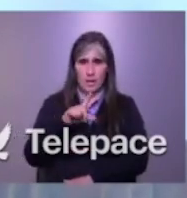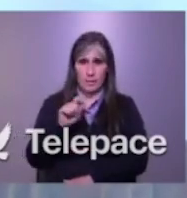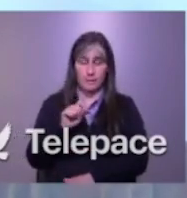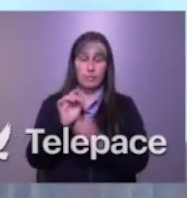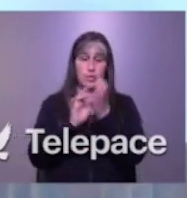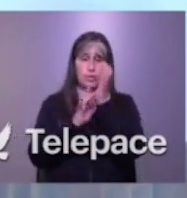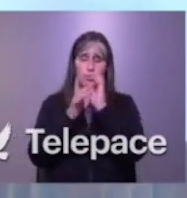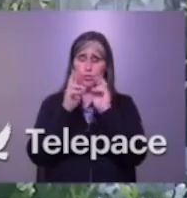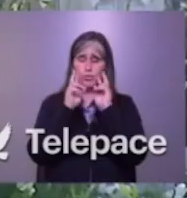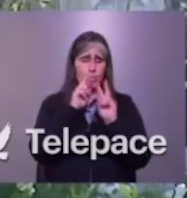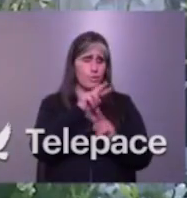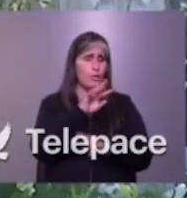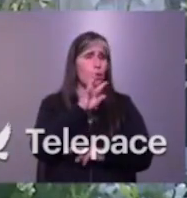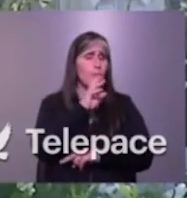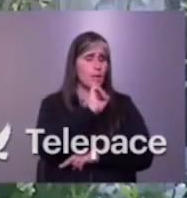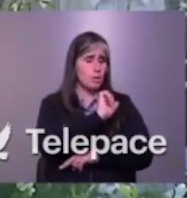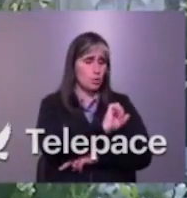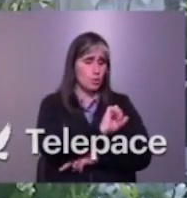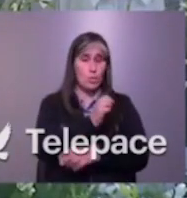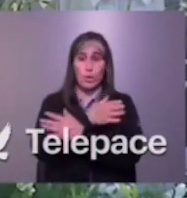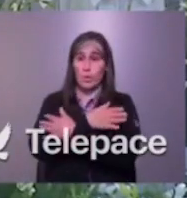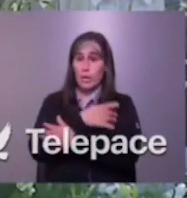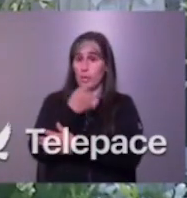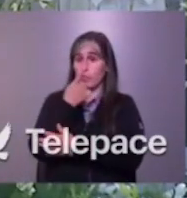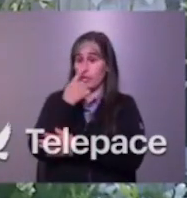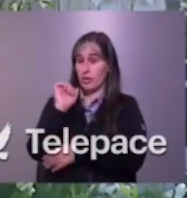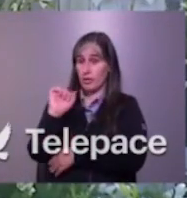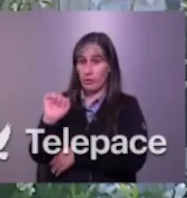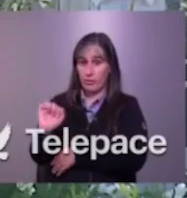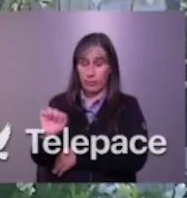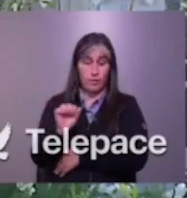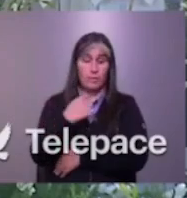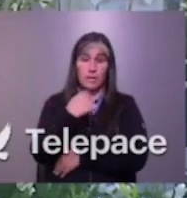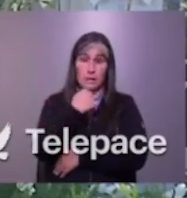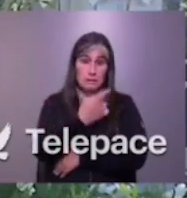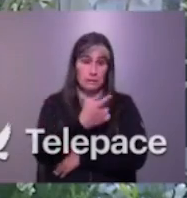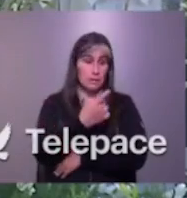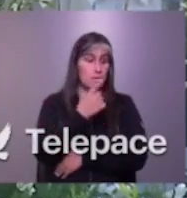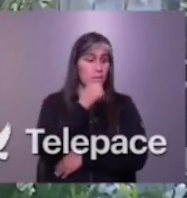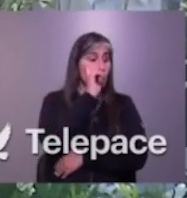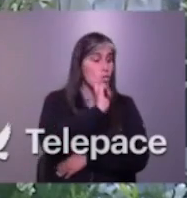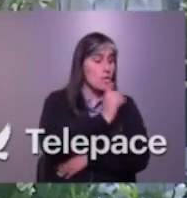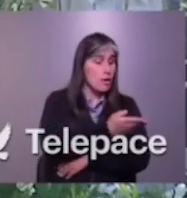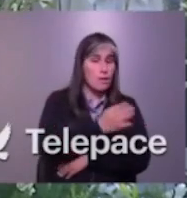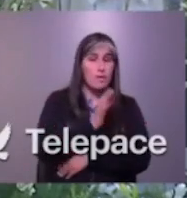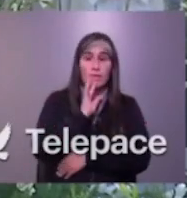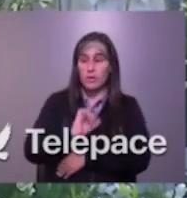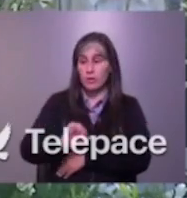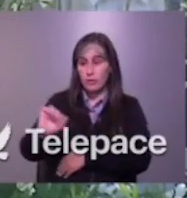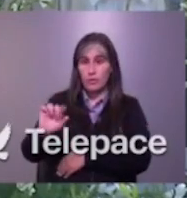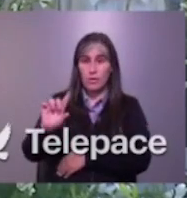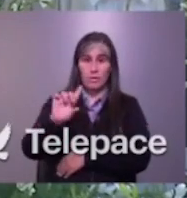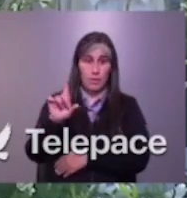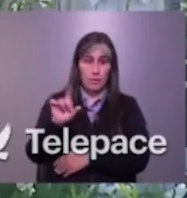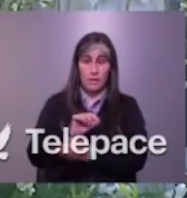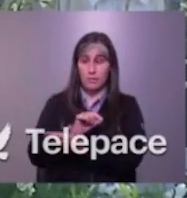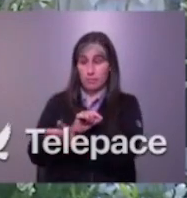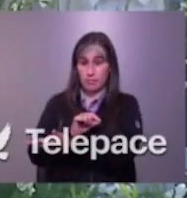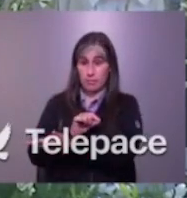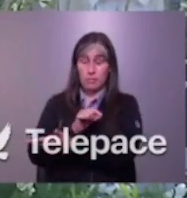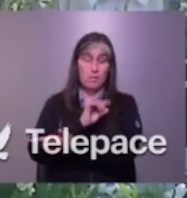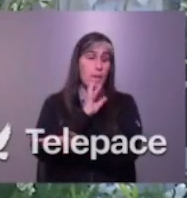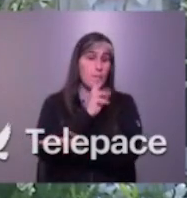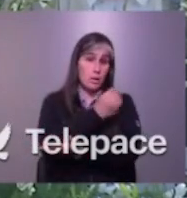mère: « Femme, voici ton fils. » Puis il dit au disciple: « Voici ta